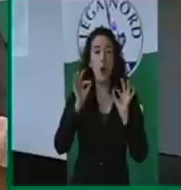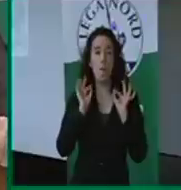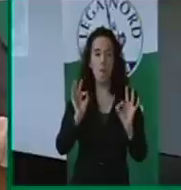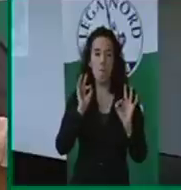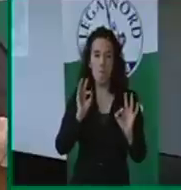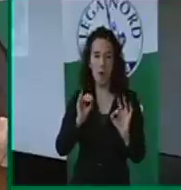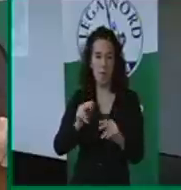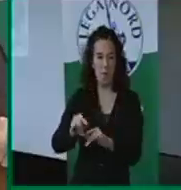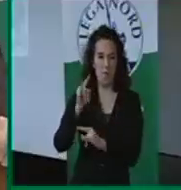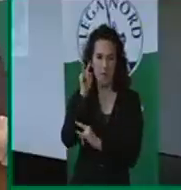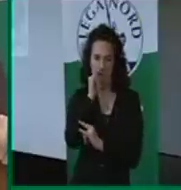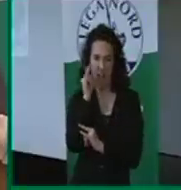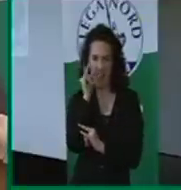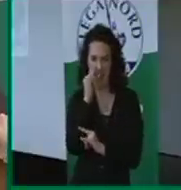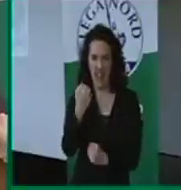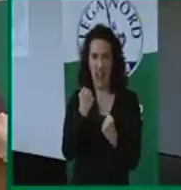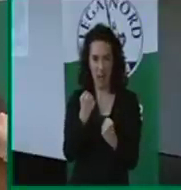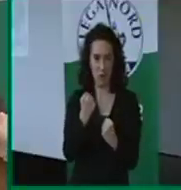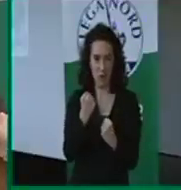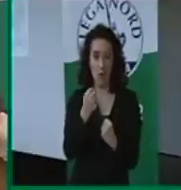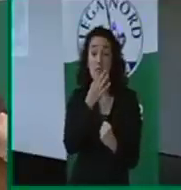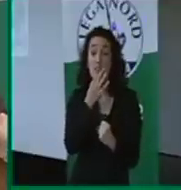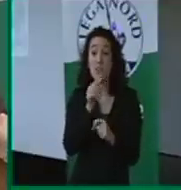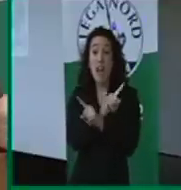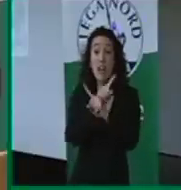quindi io l'ho scritto in modo tale che non fosse